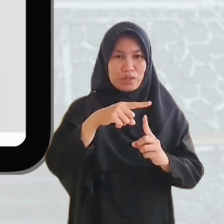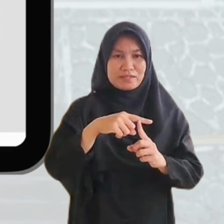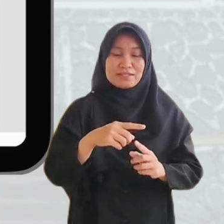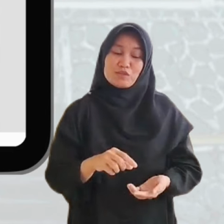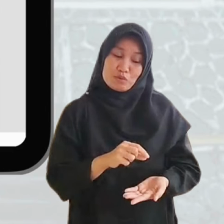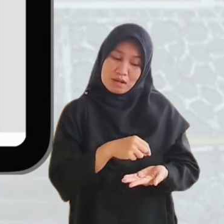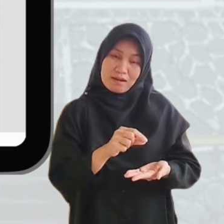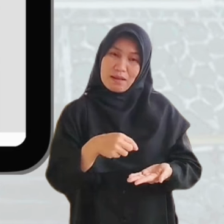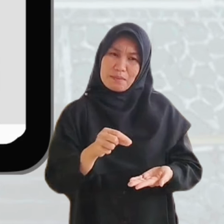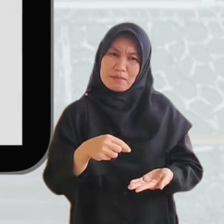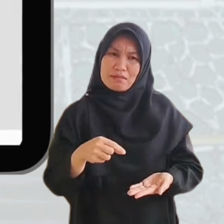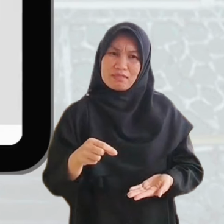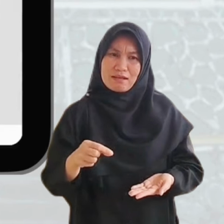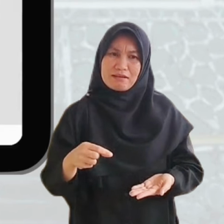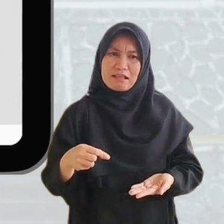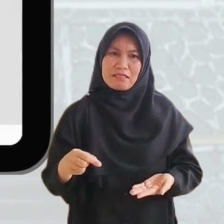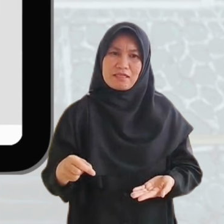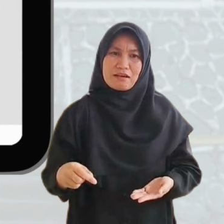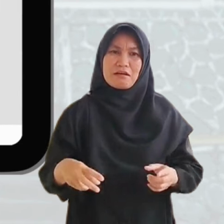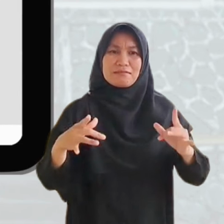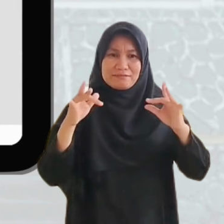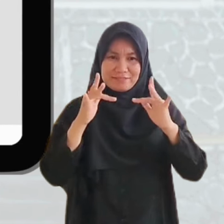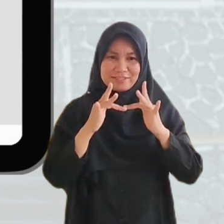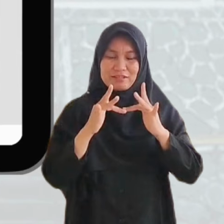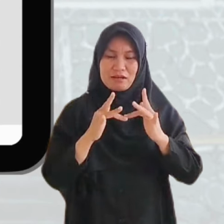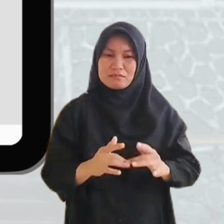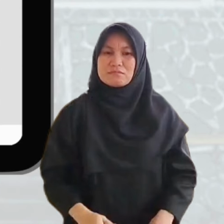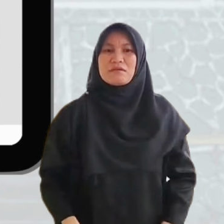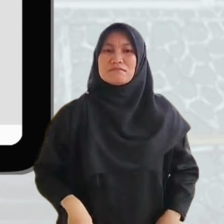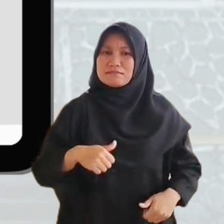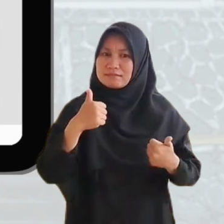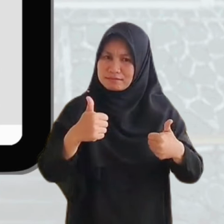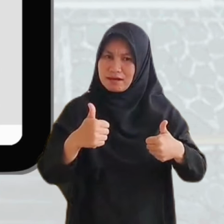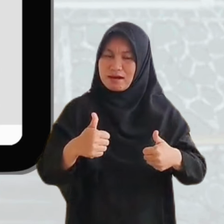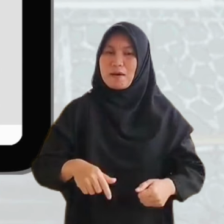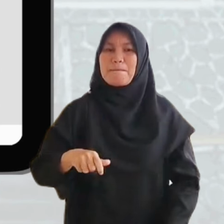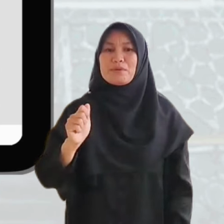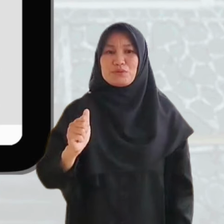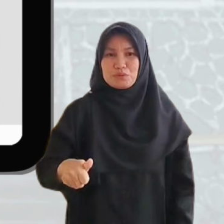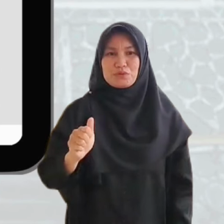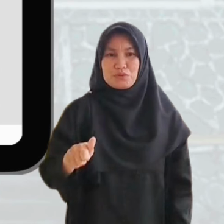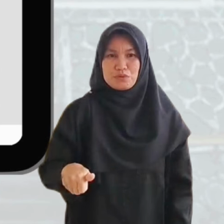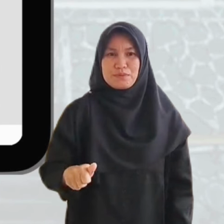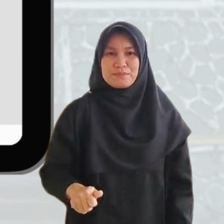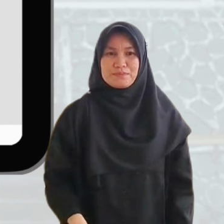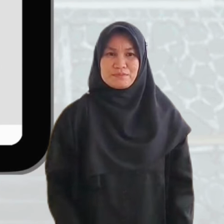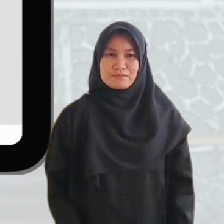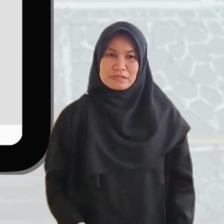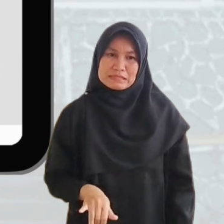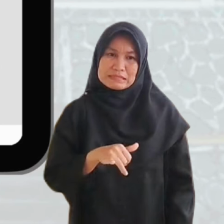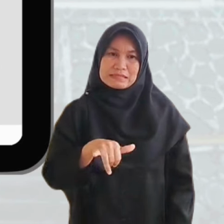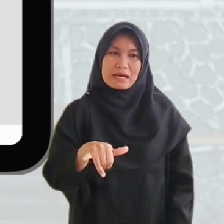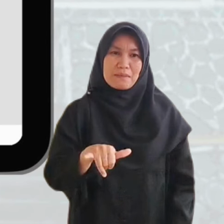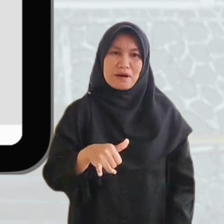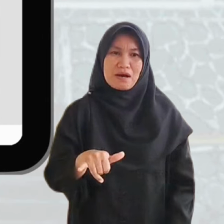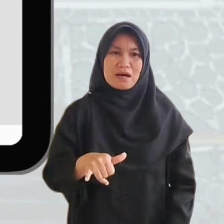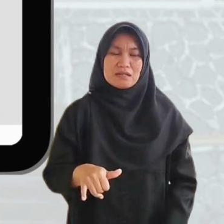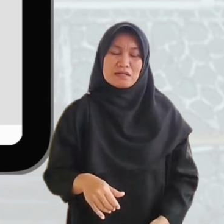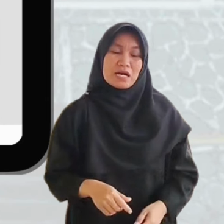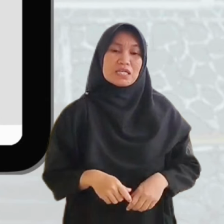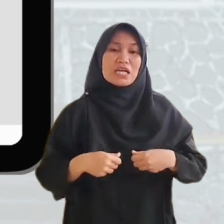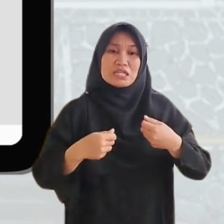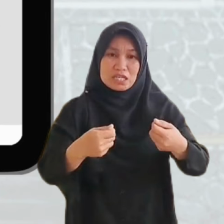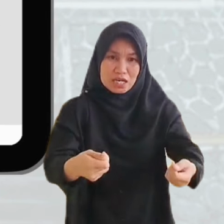pada aplikasi e-Court sudah dilengkapi dengan tanda tangan elektronik yang sah di mata hukum, dan telah diakui secara